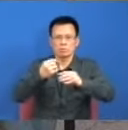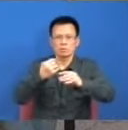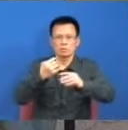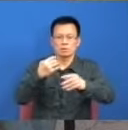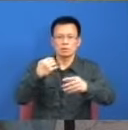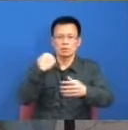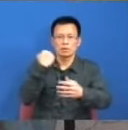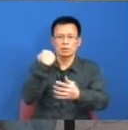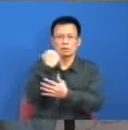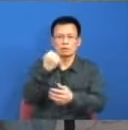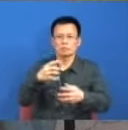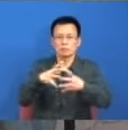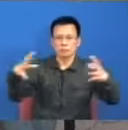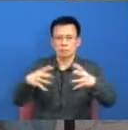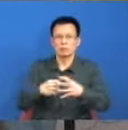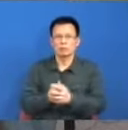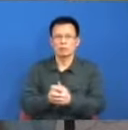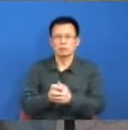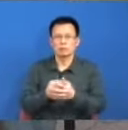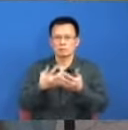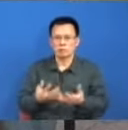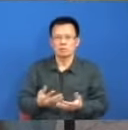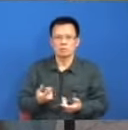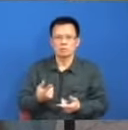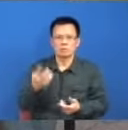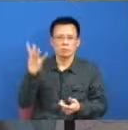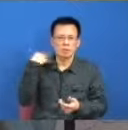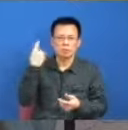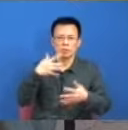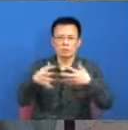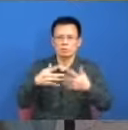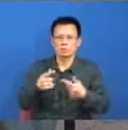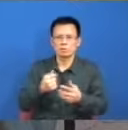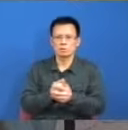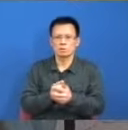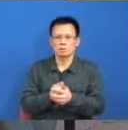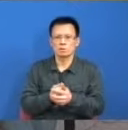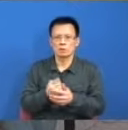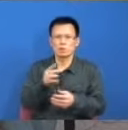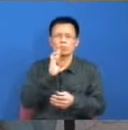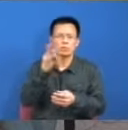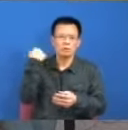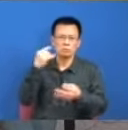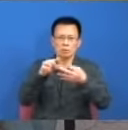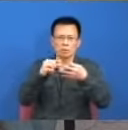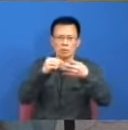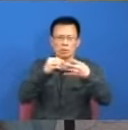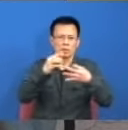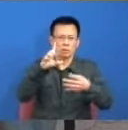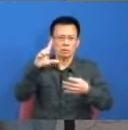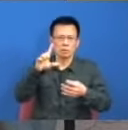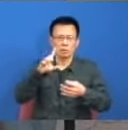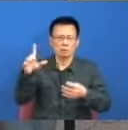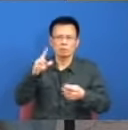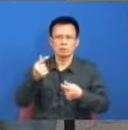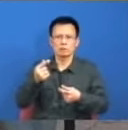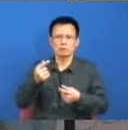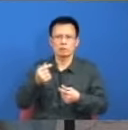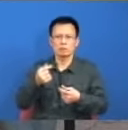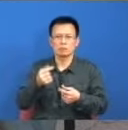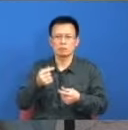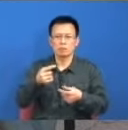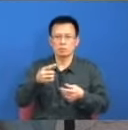咁我哋覺得咧就係尋日嘅事咧，我真係好不必要，特別係啦，頭先咧係阿劉宜樹都講到啦，應該透過嗰個係警方嘅